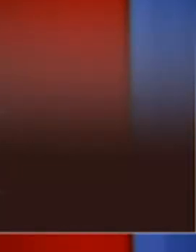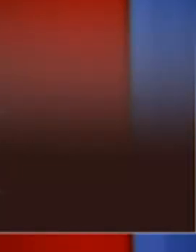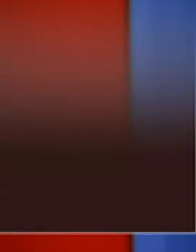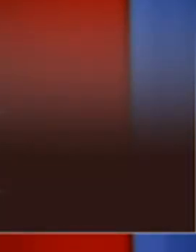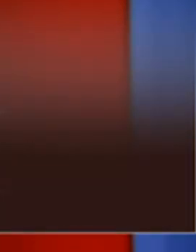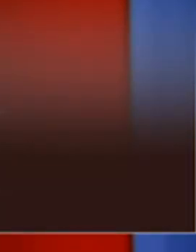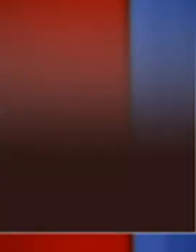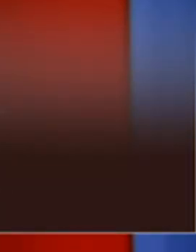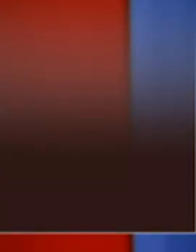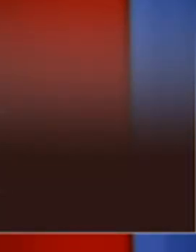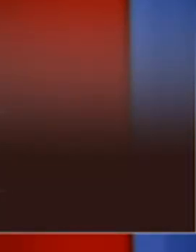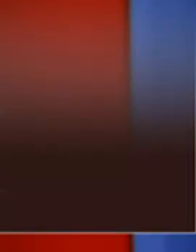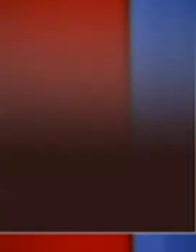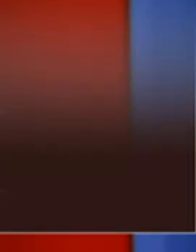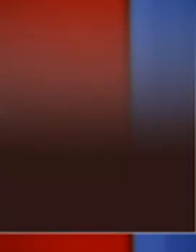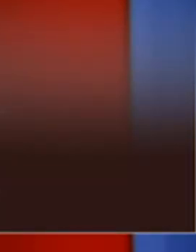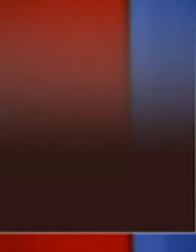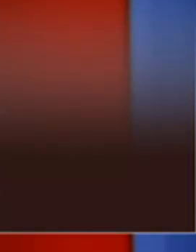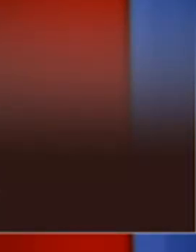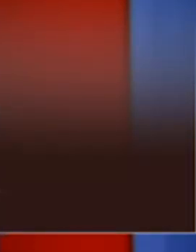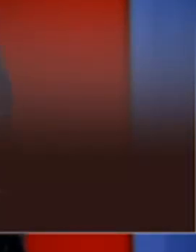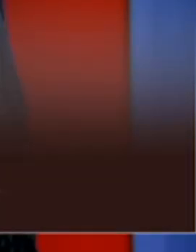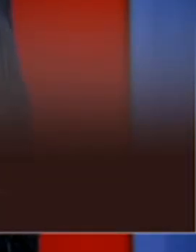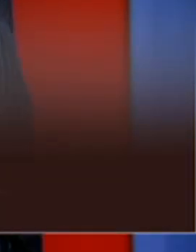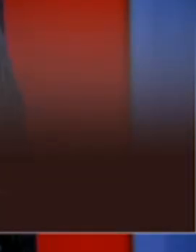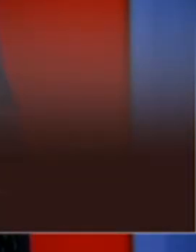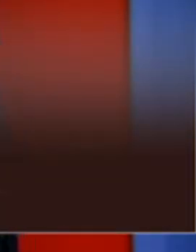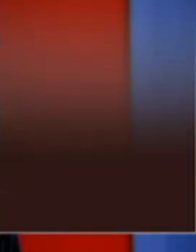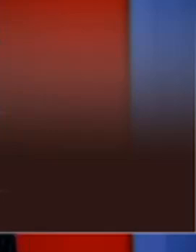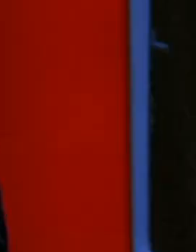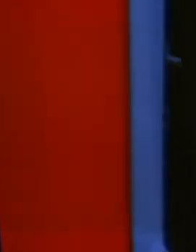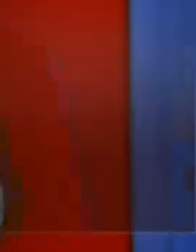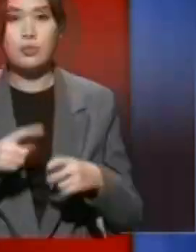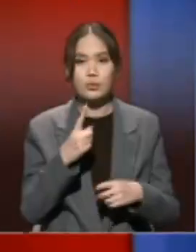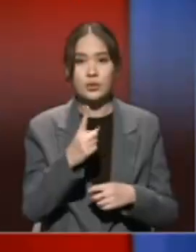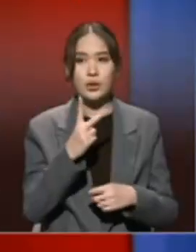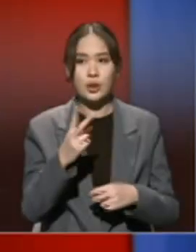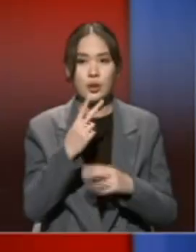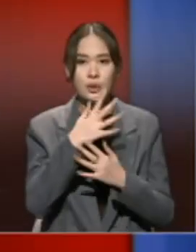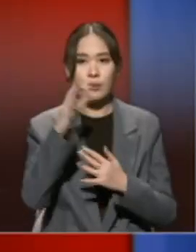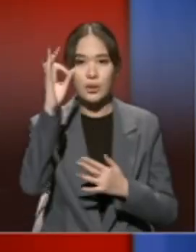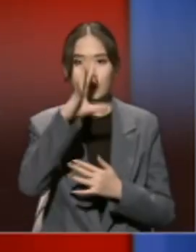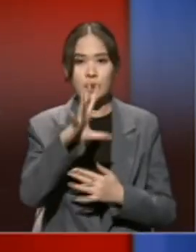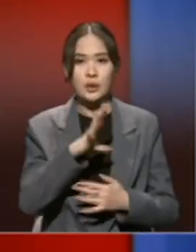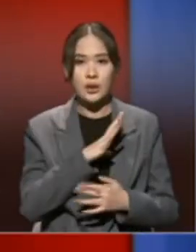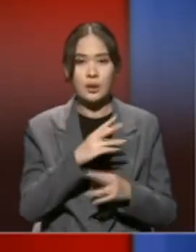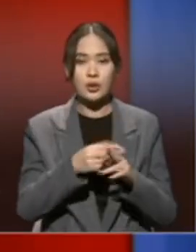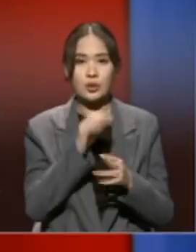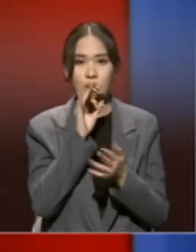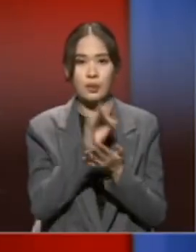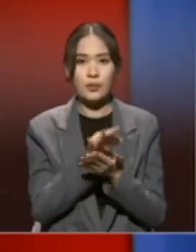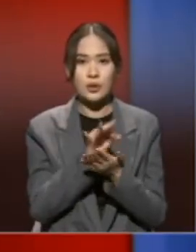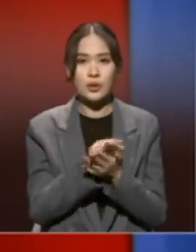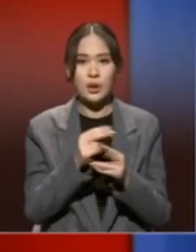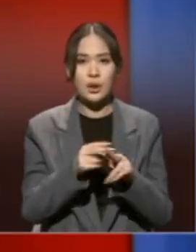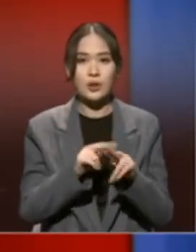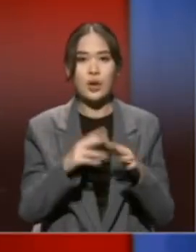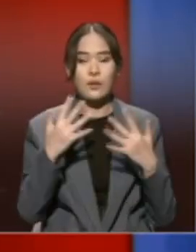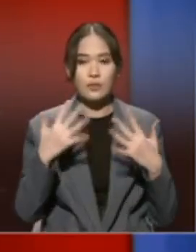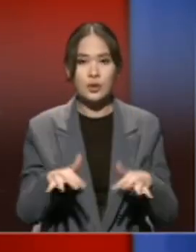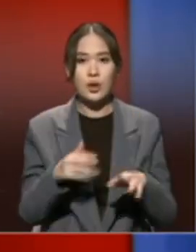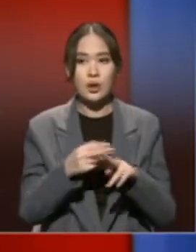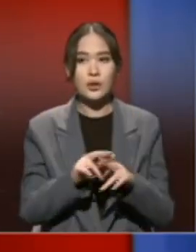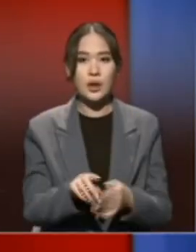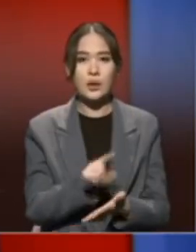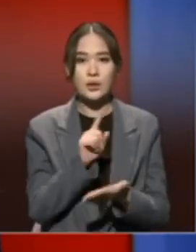Сонда басқа фирмаларда жауапкершілігі қарайды да, 1-2 мысалы нетсе, жауапкершілікке тартса, онда басқалар да ойлана бастайды. Ол тек